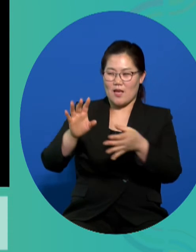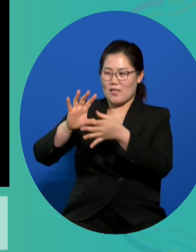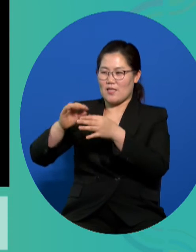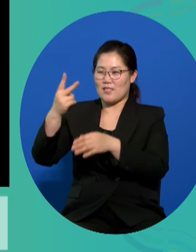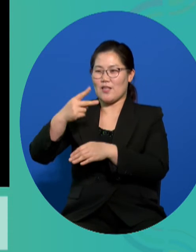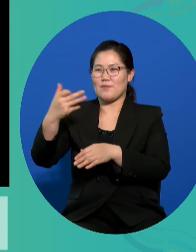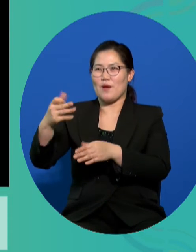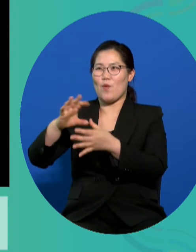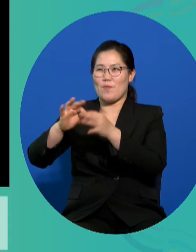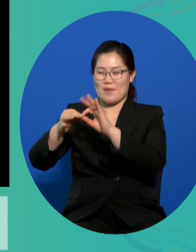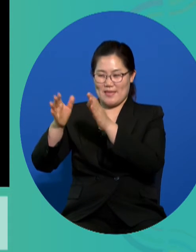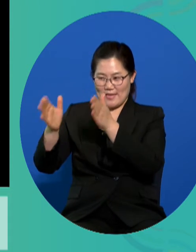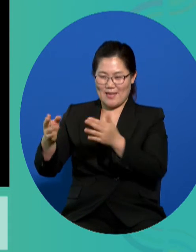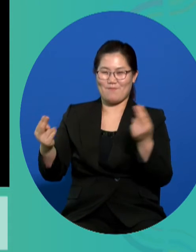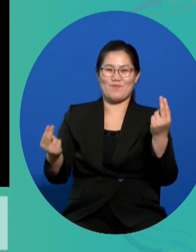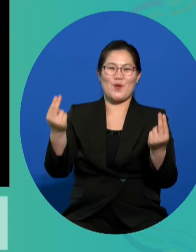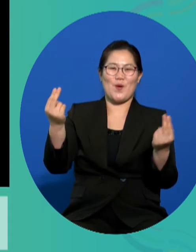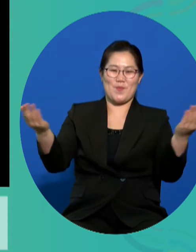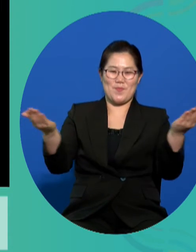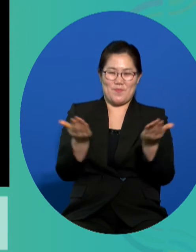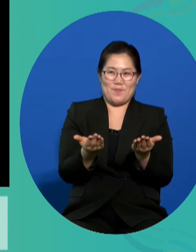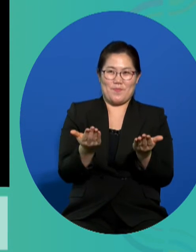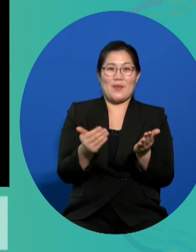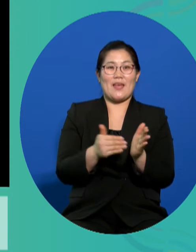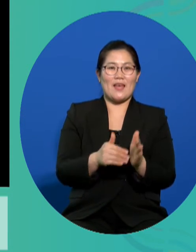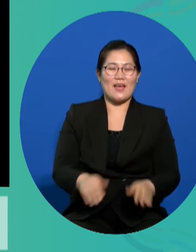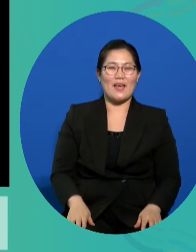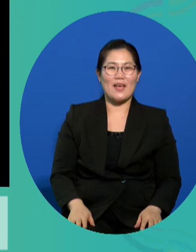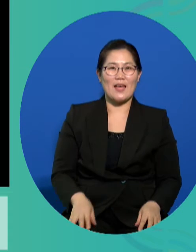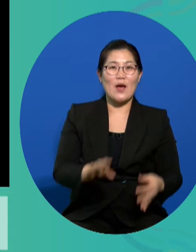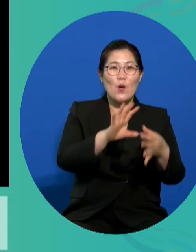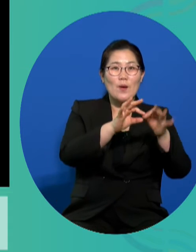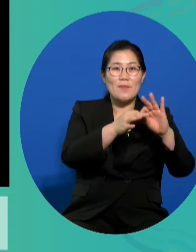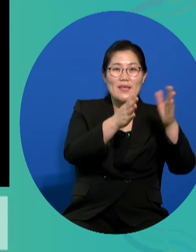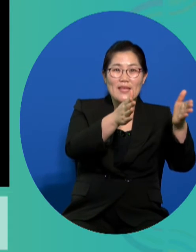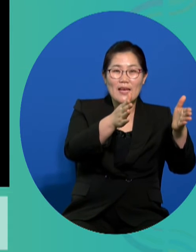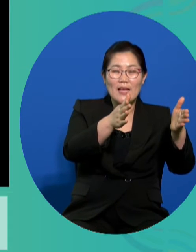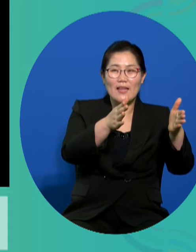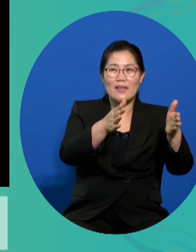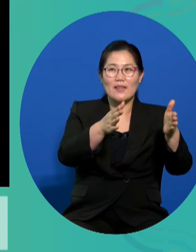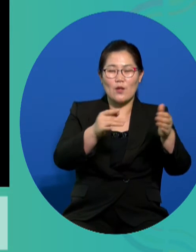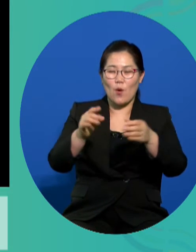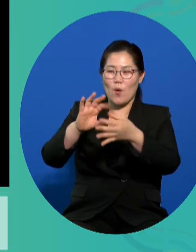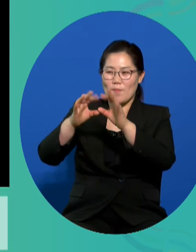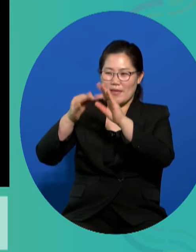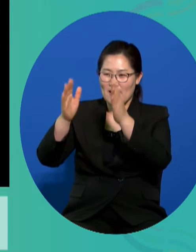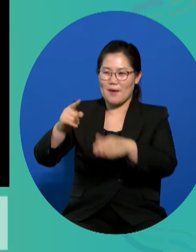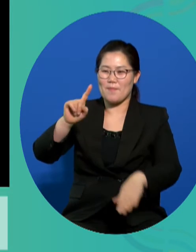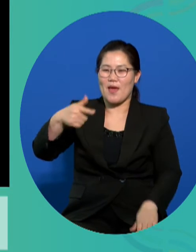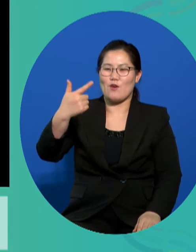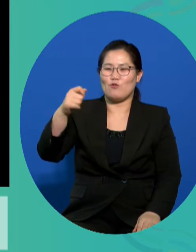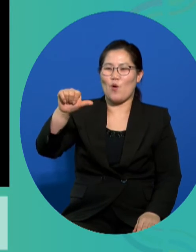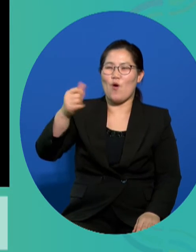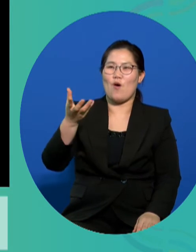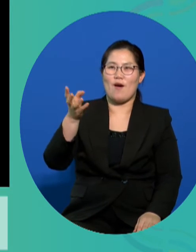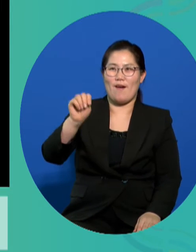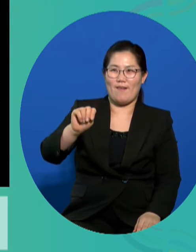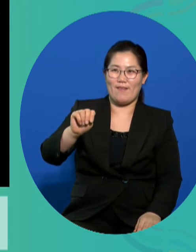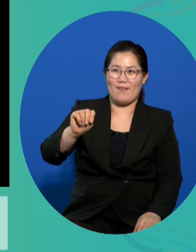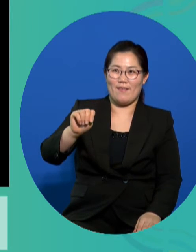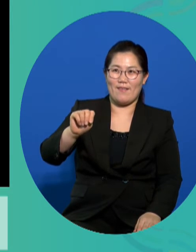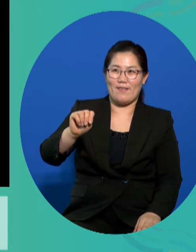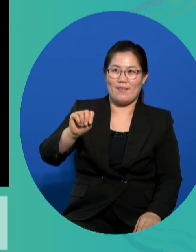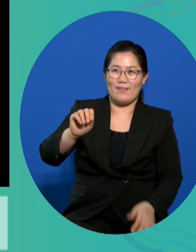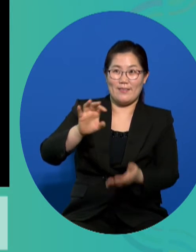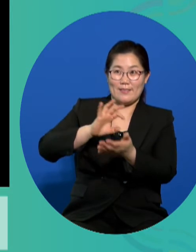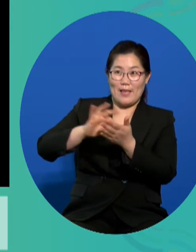기간을 비교했는데 패럴림픽하고 똑같죠. 올림픽 기간에는 165억 원 정도 증가한 걸로